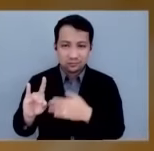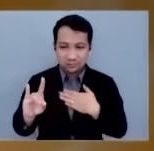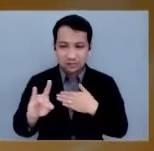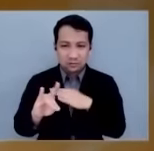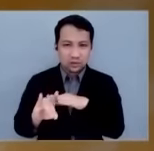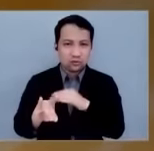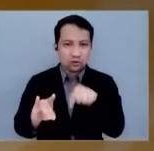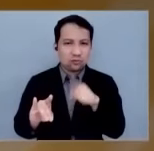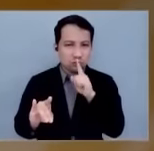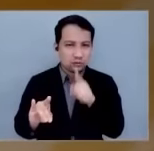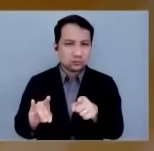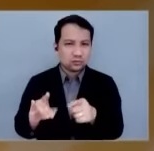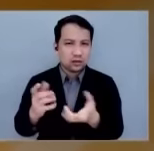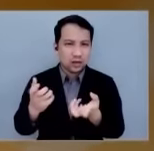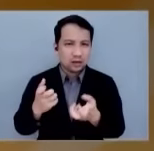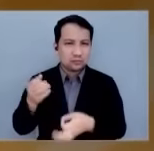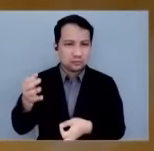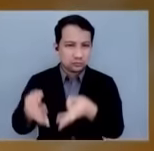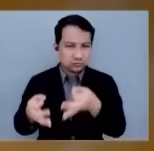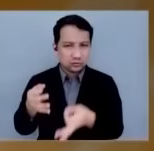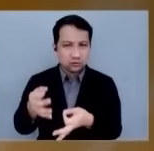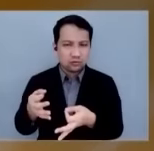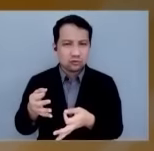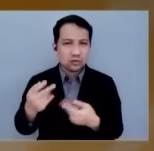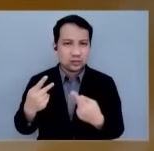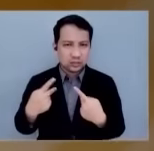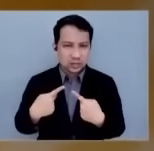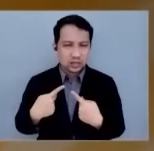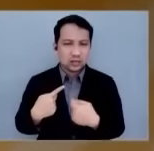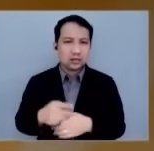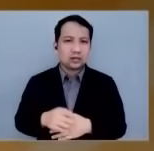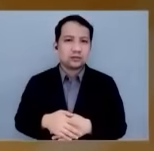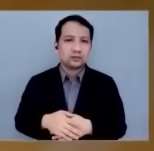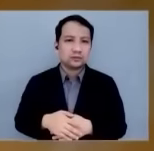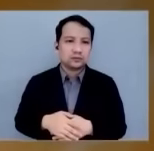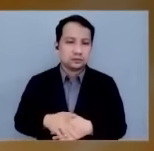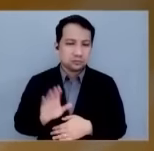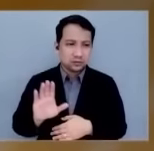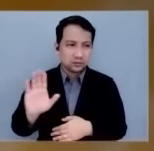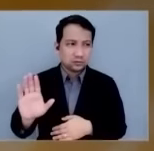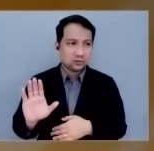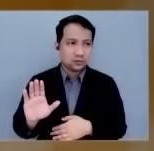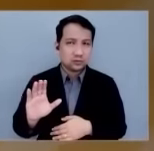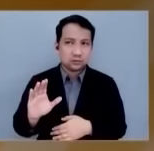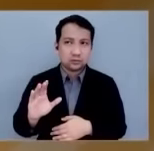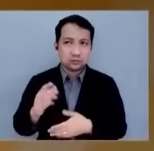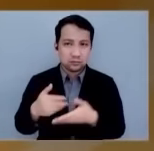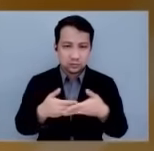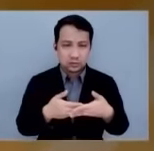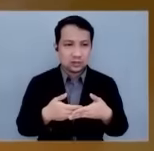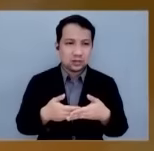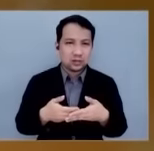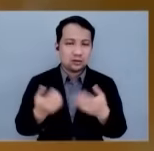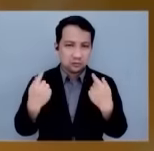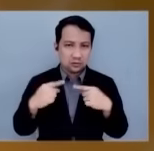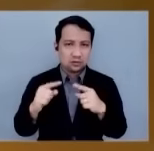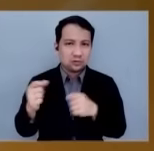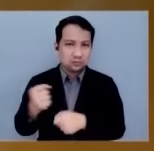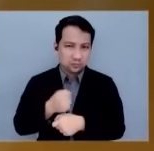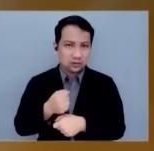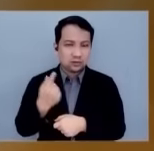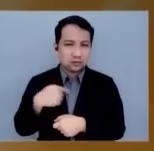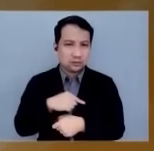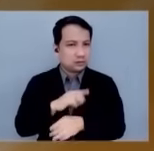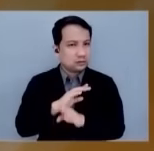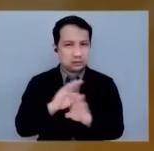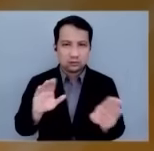siguraduhin ko na yung justisya na para sa baby ko is makakamit ko. And hindi ako